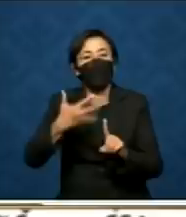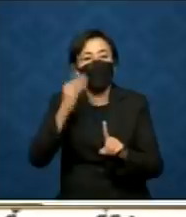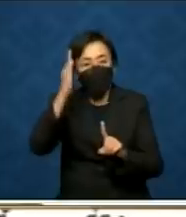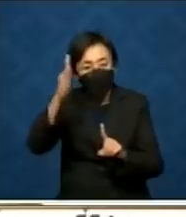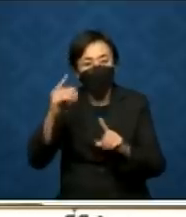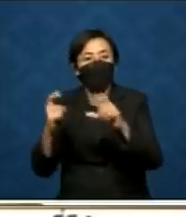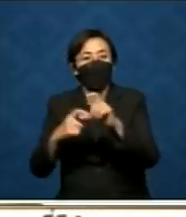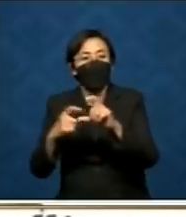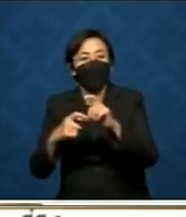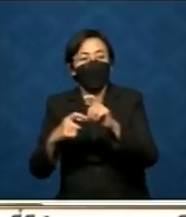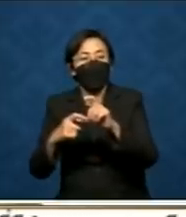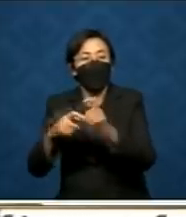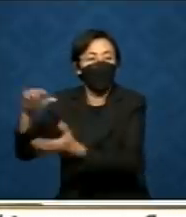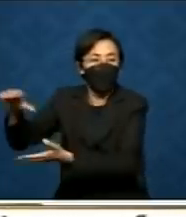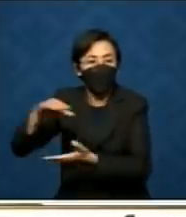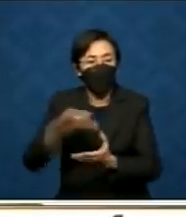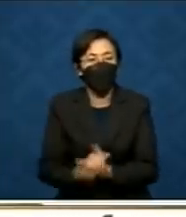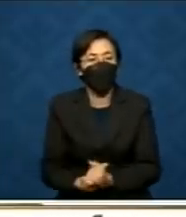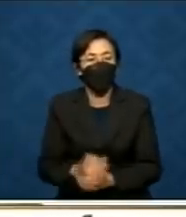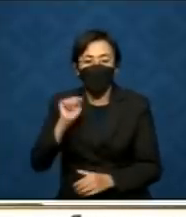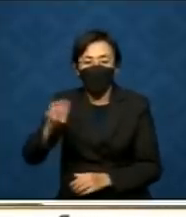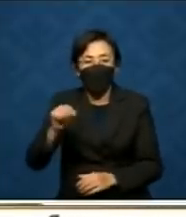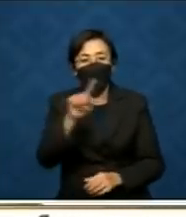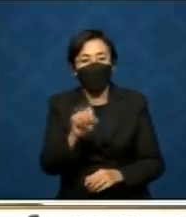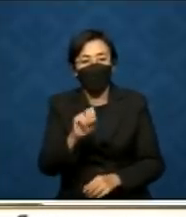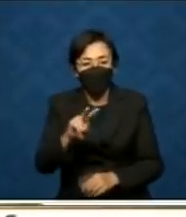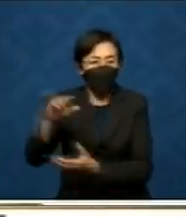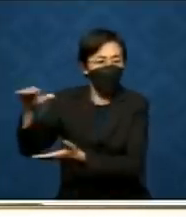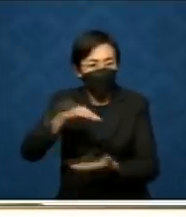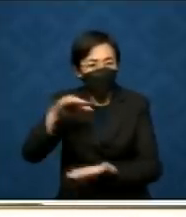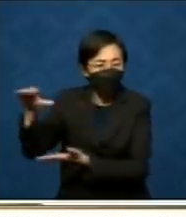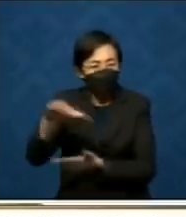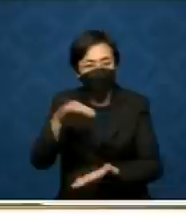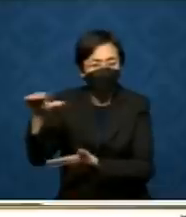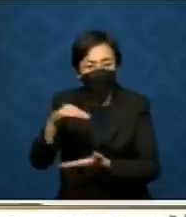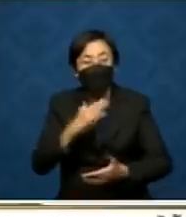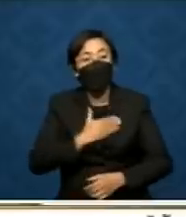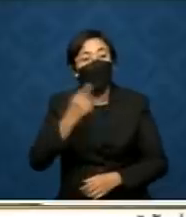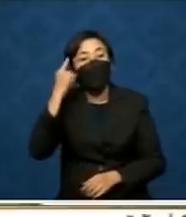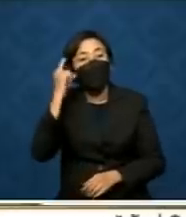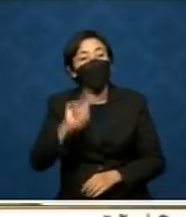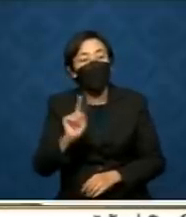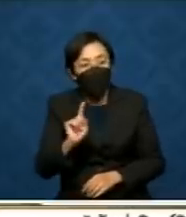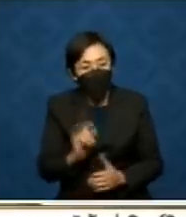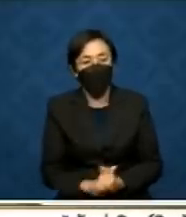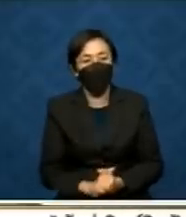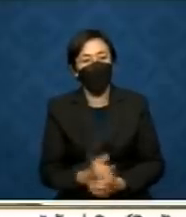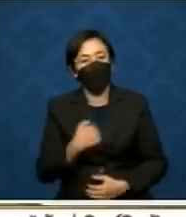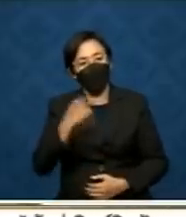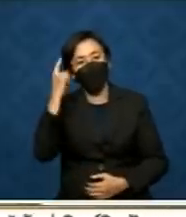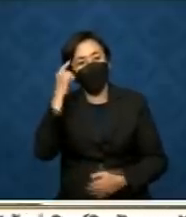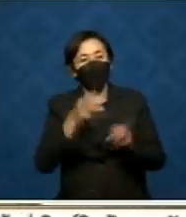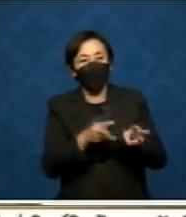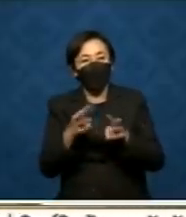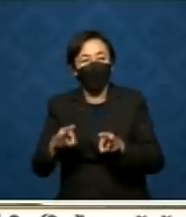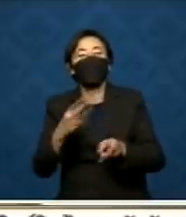เซอร์แต่ในขณะนั้นก็รีบสั่งช่วงแบบชิ้นใหม่เข้ามาแต่ผมคิดของผมมายังไงครับนั่นก็คือเทคนิค